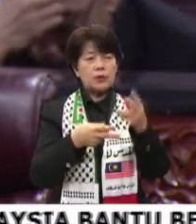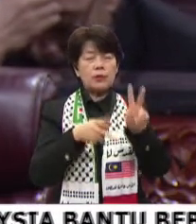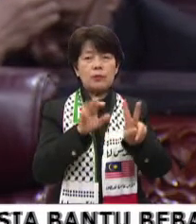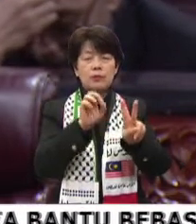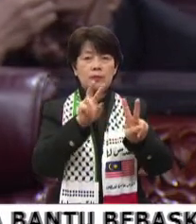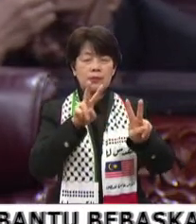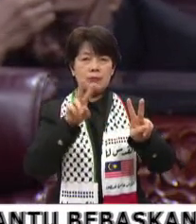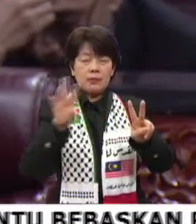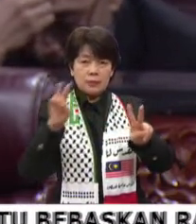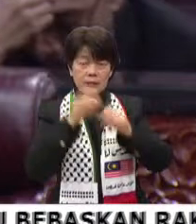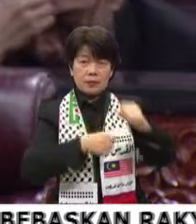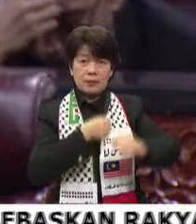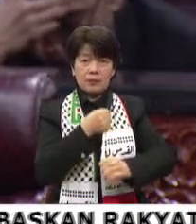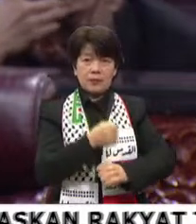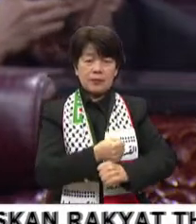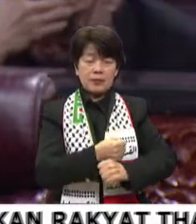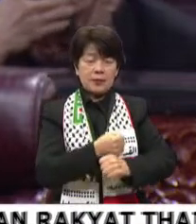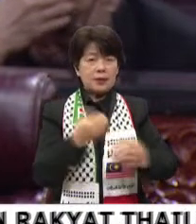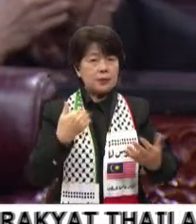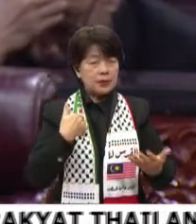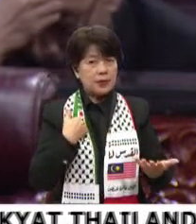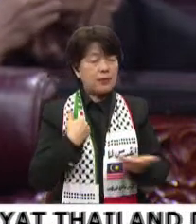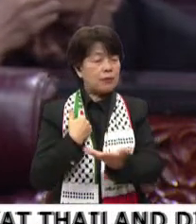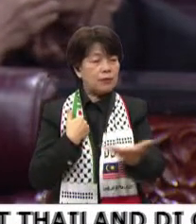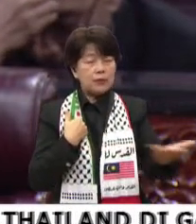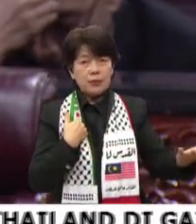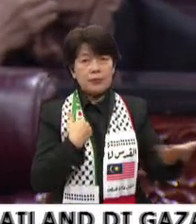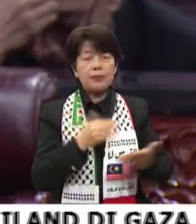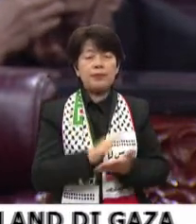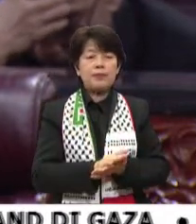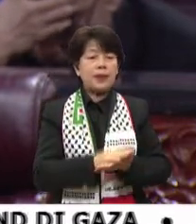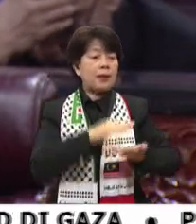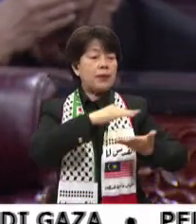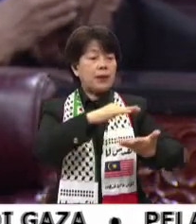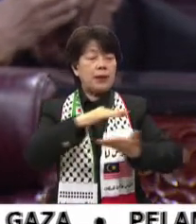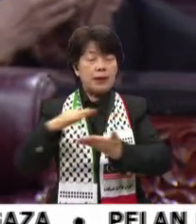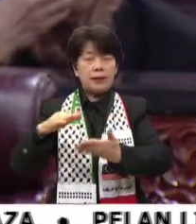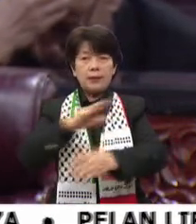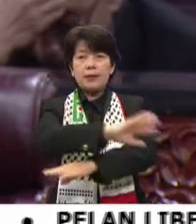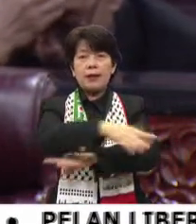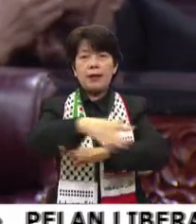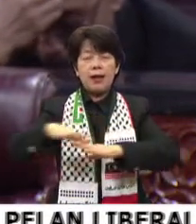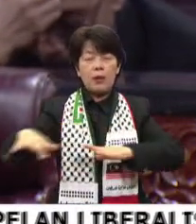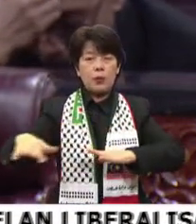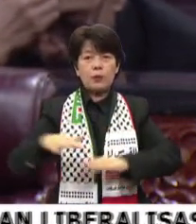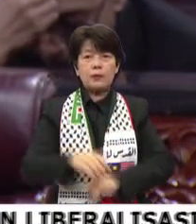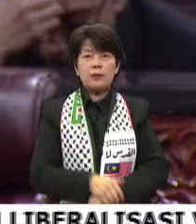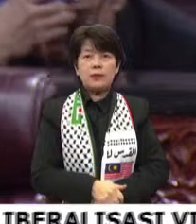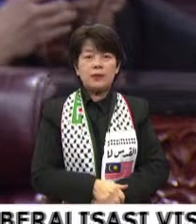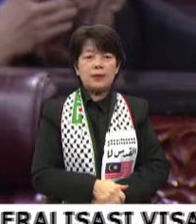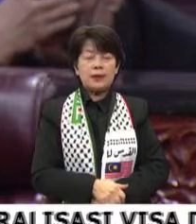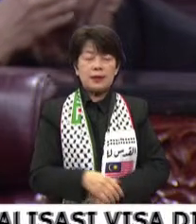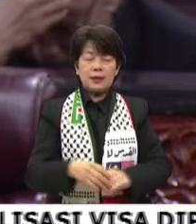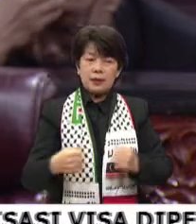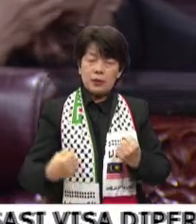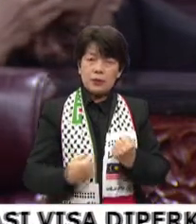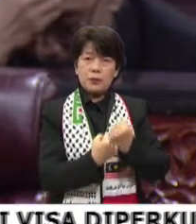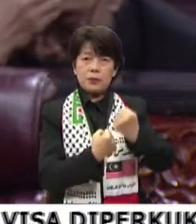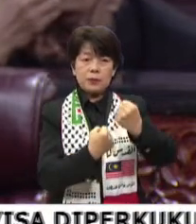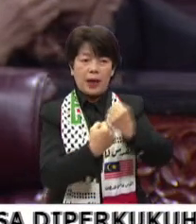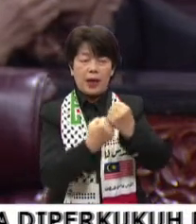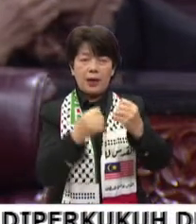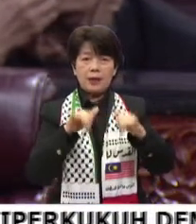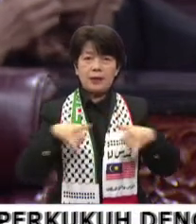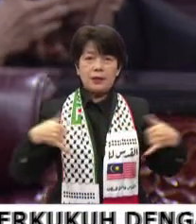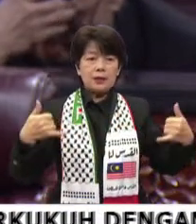tetapi kita masih mempunyai apa yang kita Panggil sebagai Pengkalan di laut yang di disumbangkan oleh Syarikat